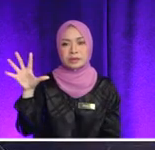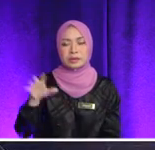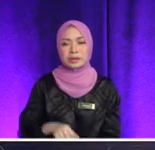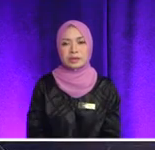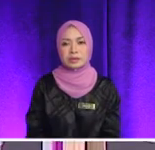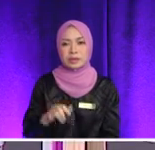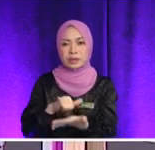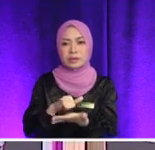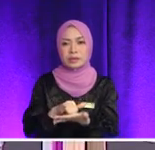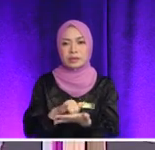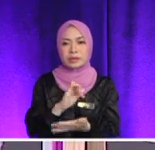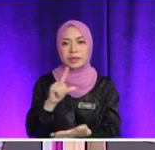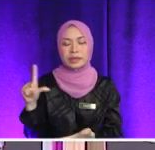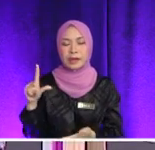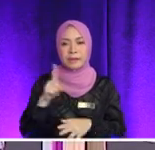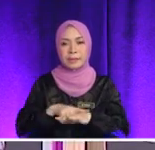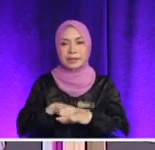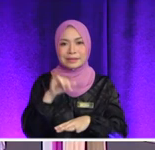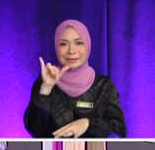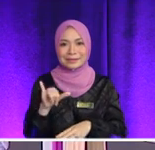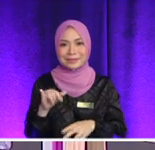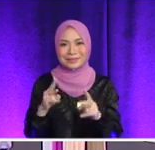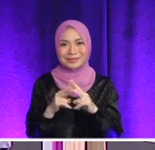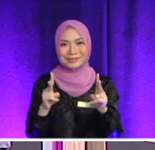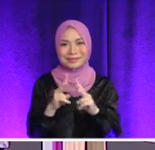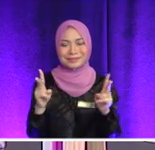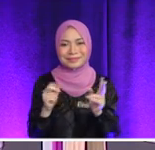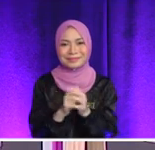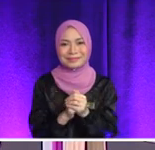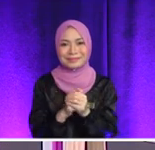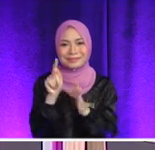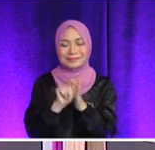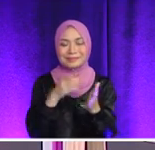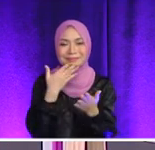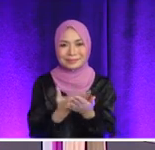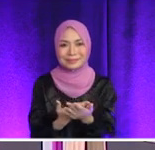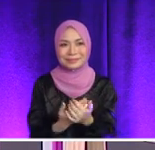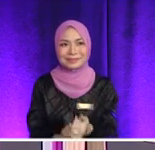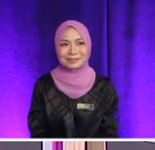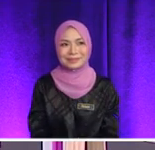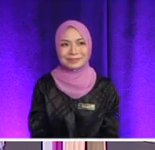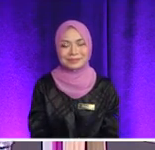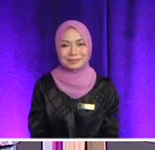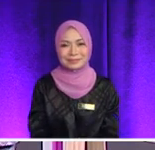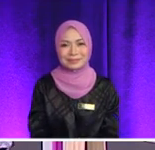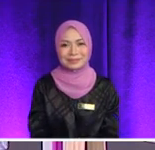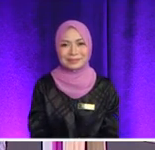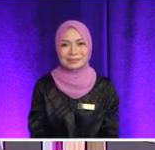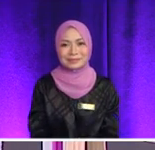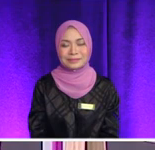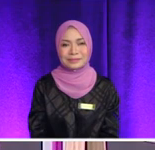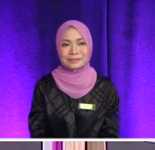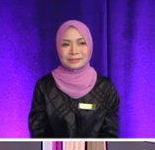ke muncak aliran ini sendiri oke oke kalau baca saya sebutkan